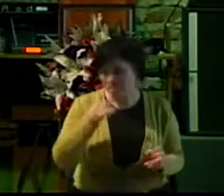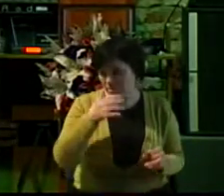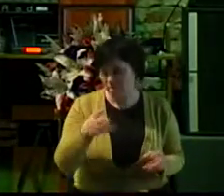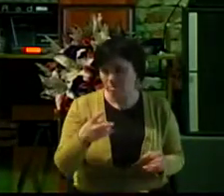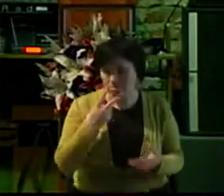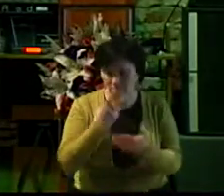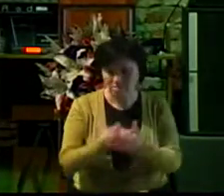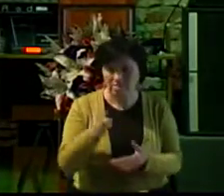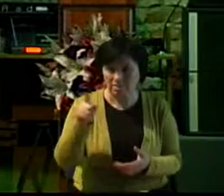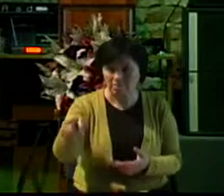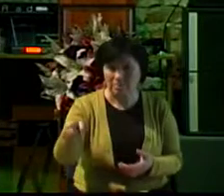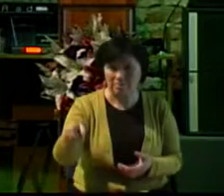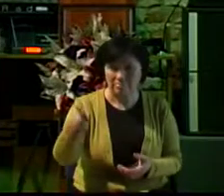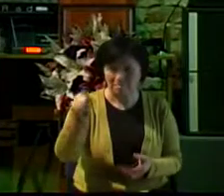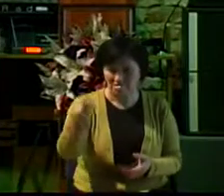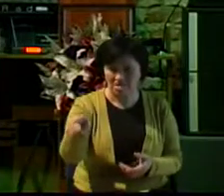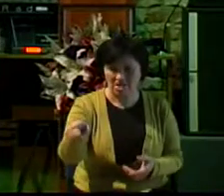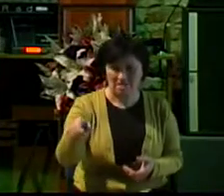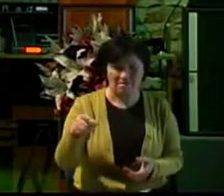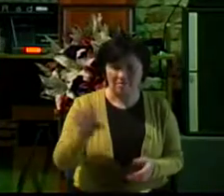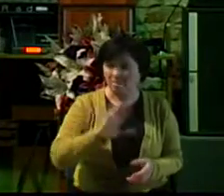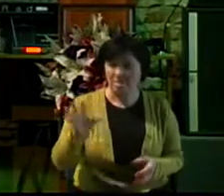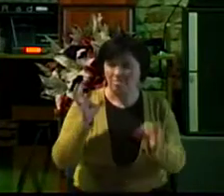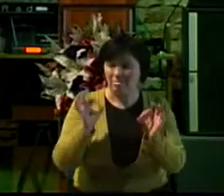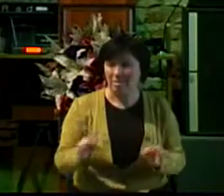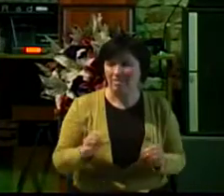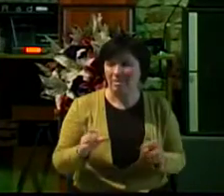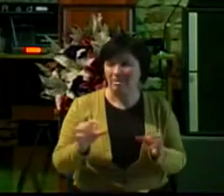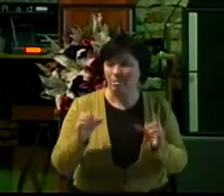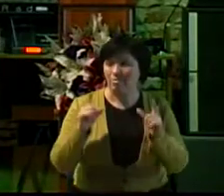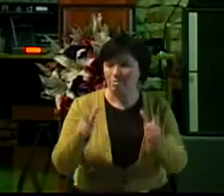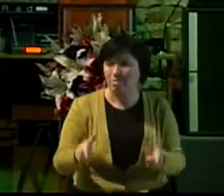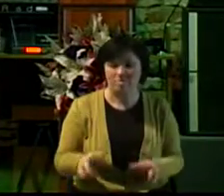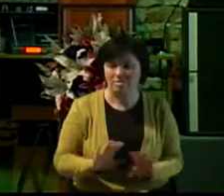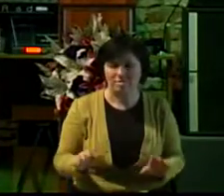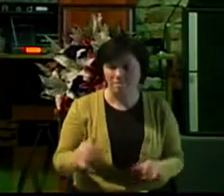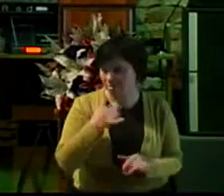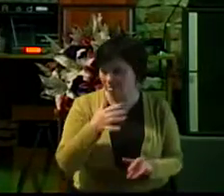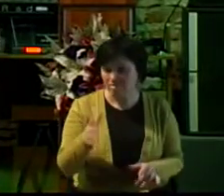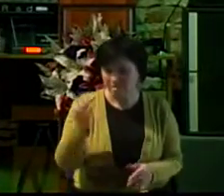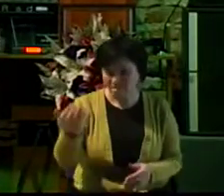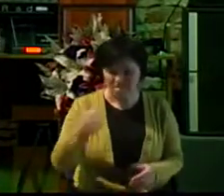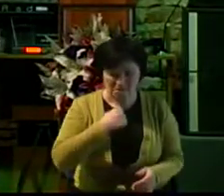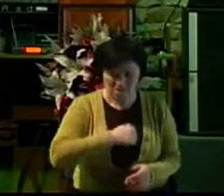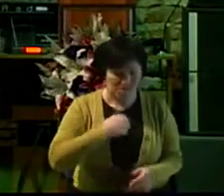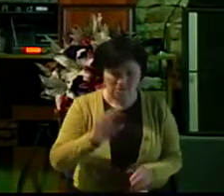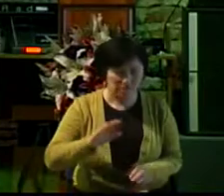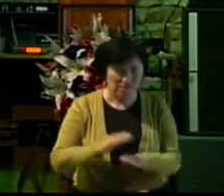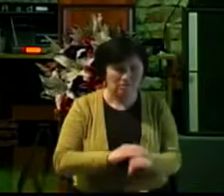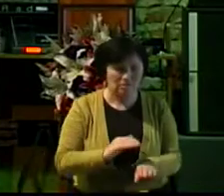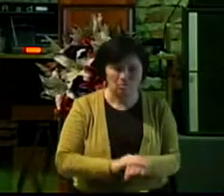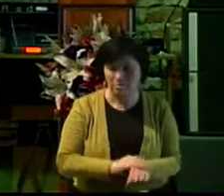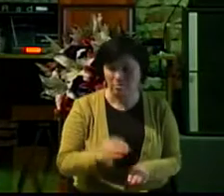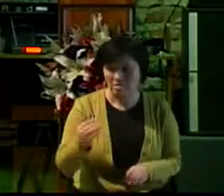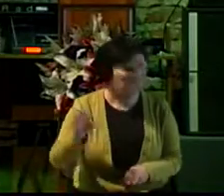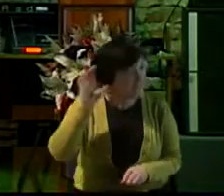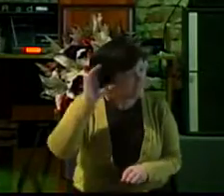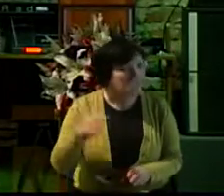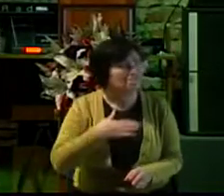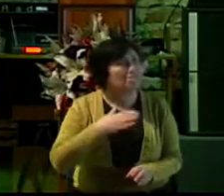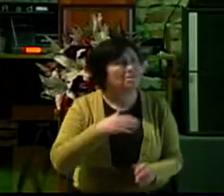точки зрения нам не всегда это кажется так. Нам не всегда это кажется правильным.